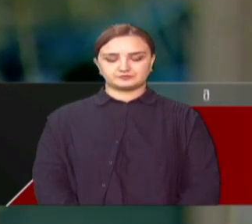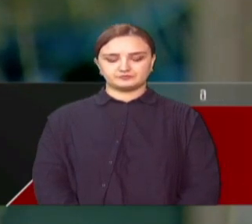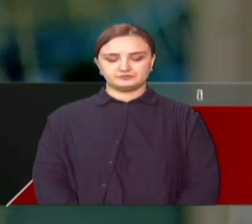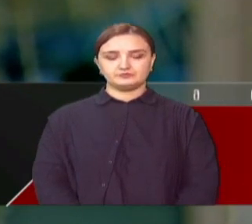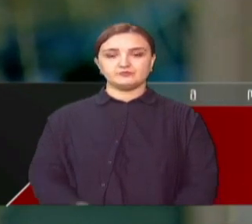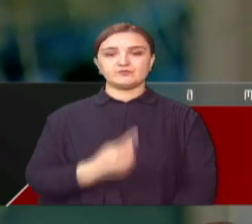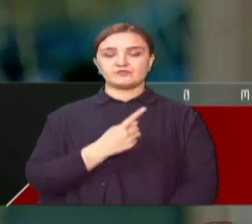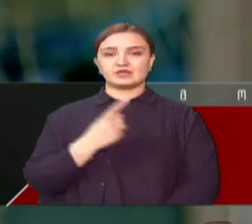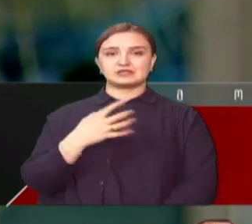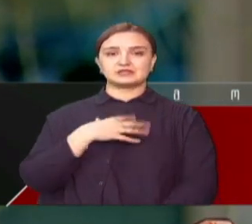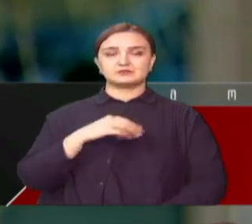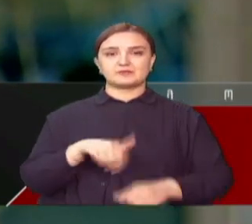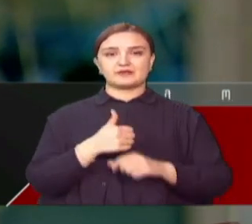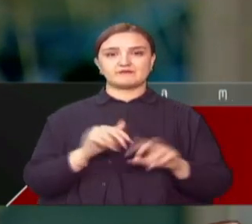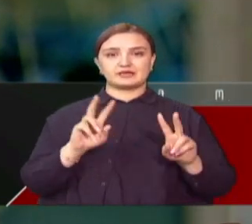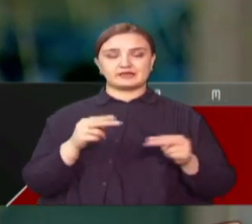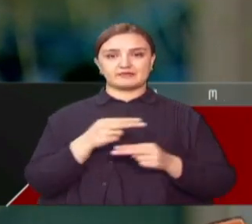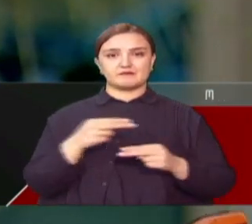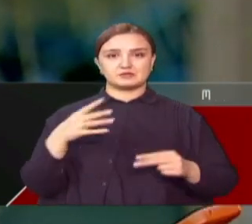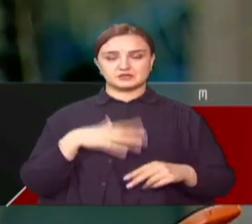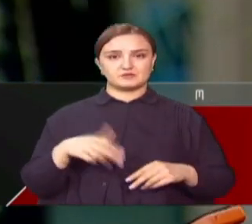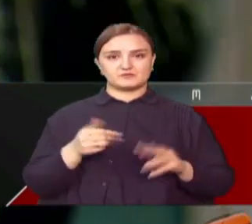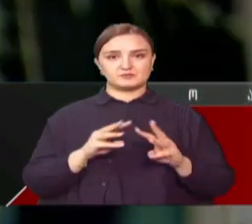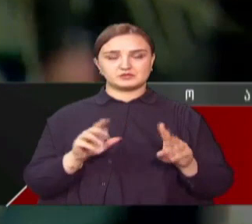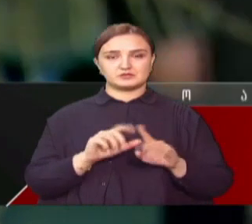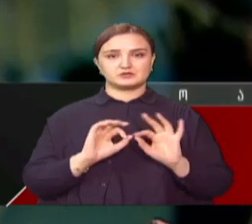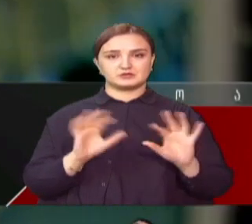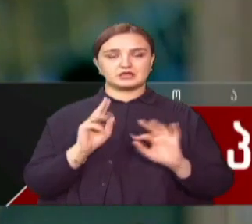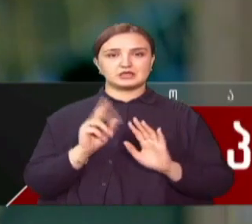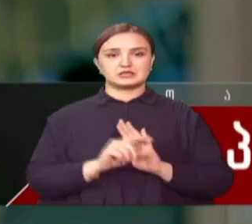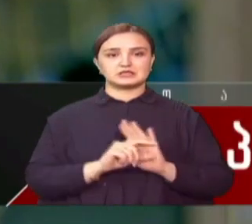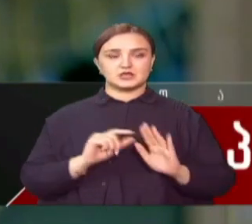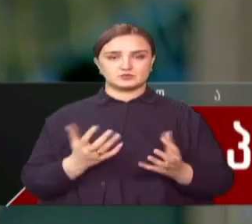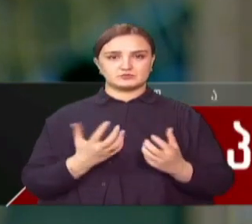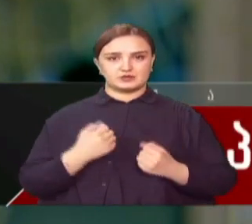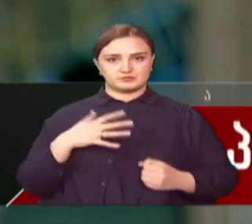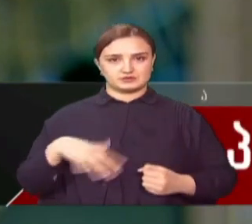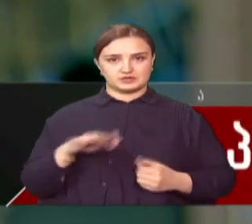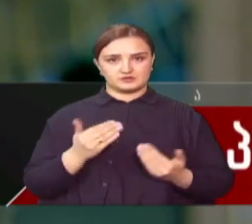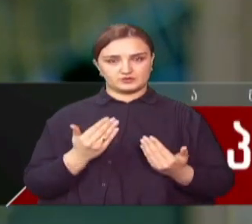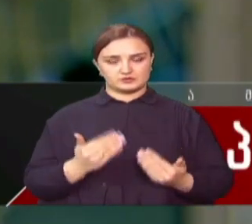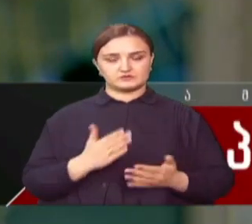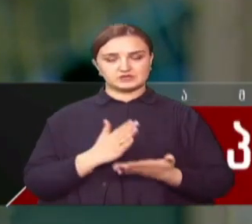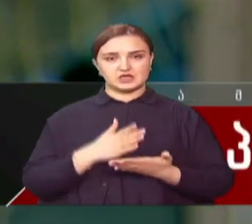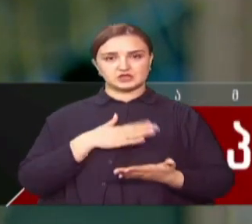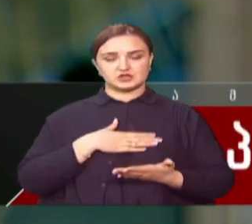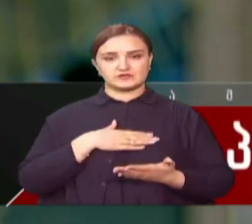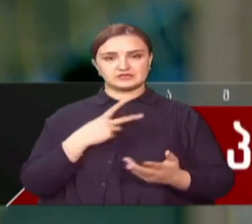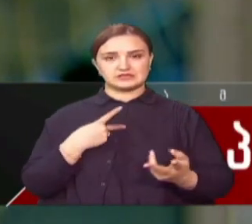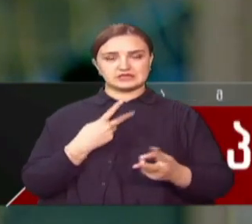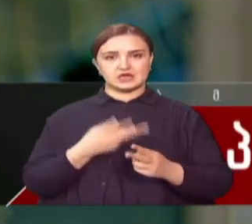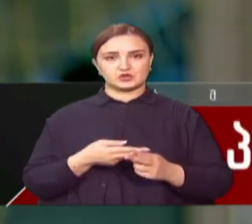საქართველოს პრემიერ-მინისტრი საუბრობდა, ეს არის საქართველოსთვის კანდიდატის სტატუსის მიღება, რომელიც არის ჩვენი